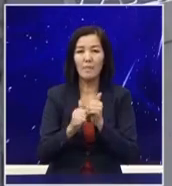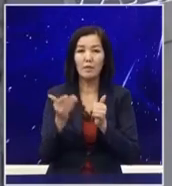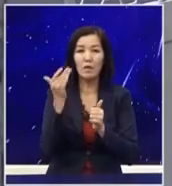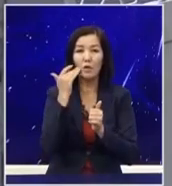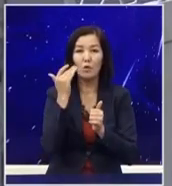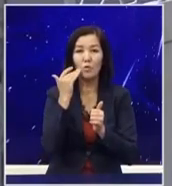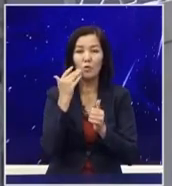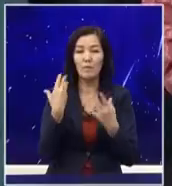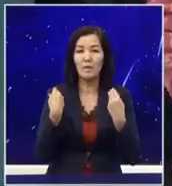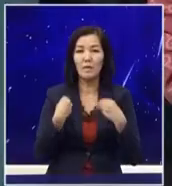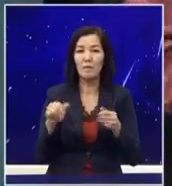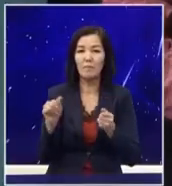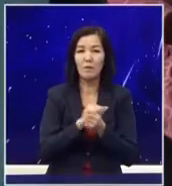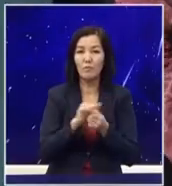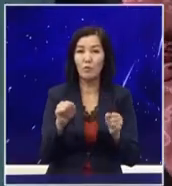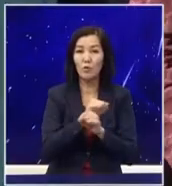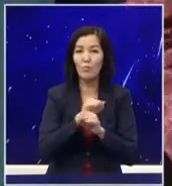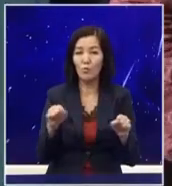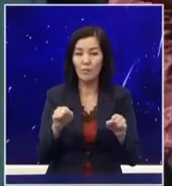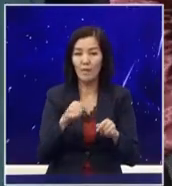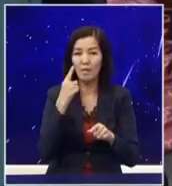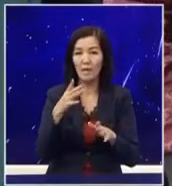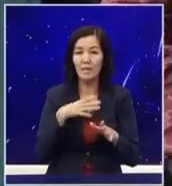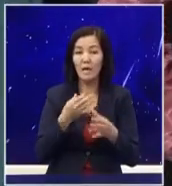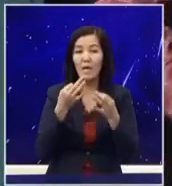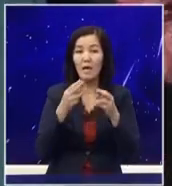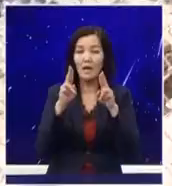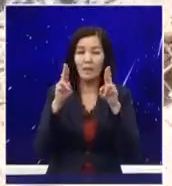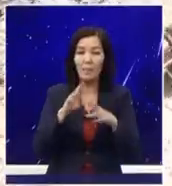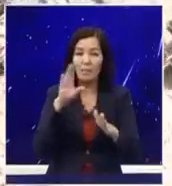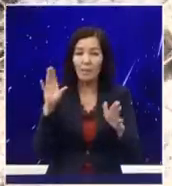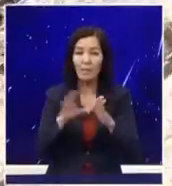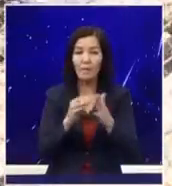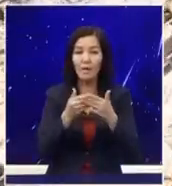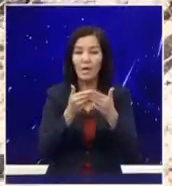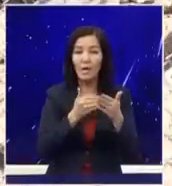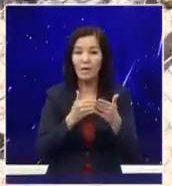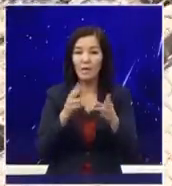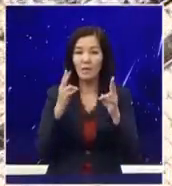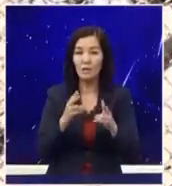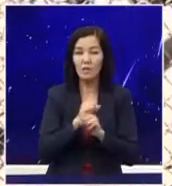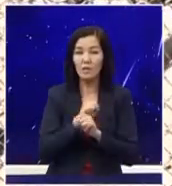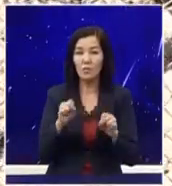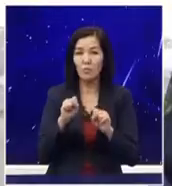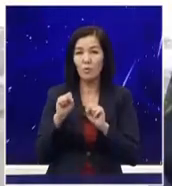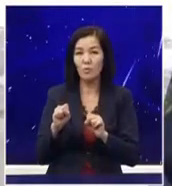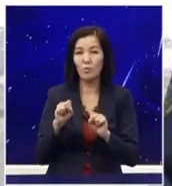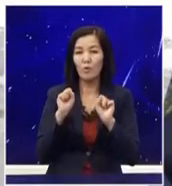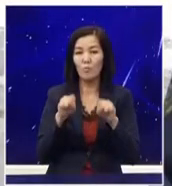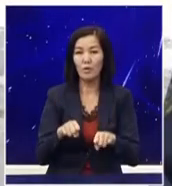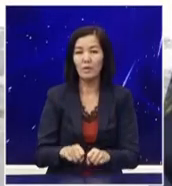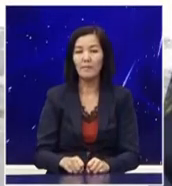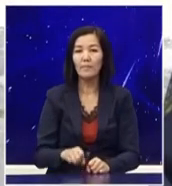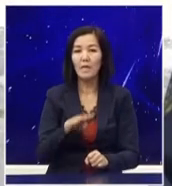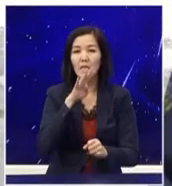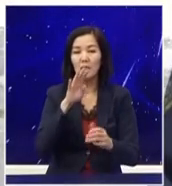кептірмеу керек екенін айтты. Егер осы қарапайым ғана ережелерді сақтасақ, өрттің алдын аламыз дейді текелілік құтқарушылар. Текелі қаласы төтенше